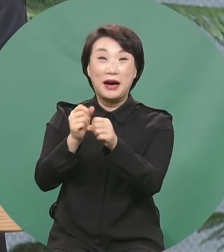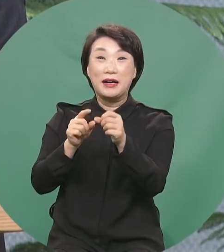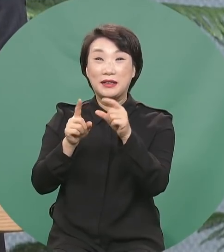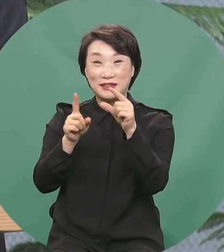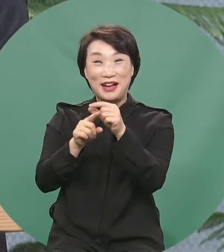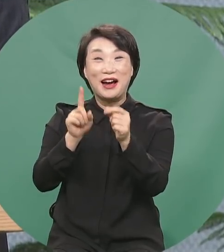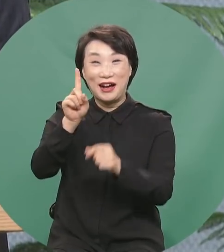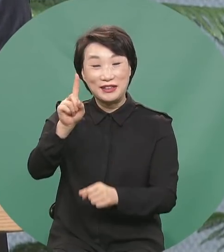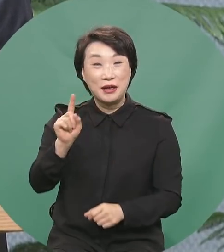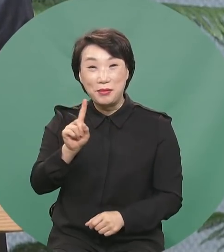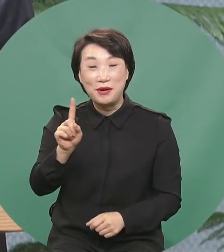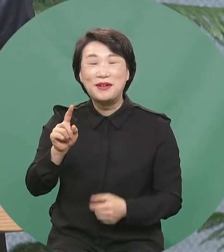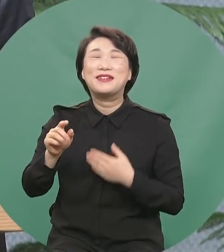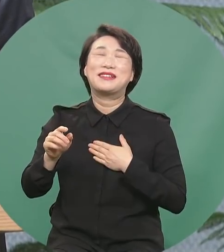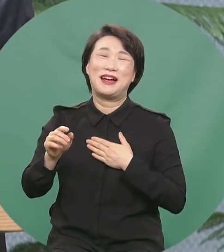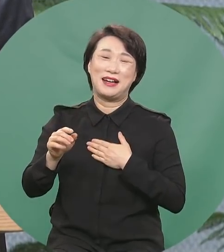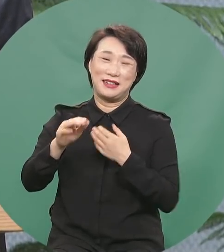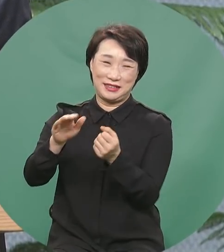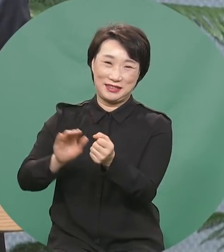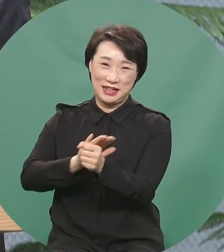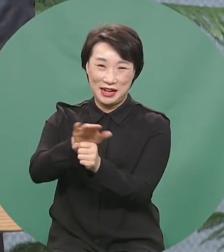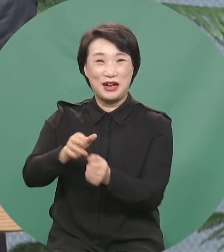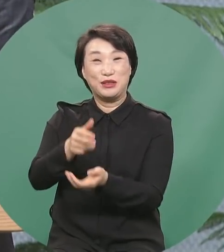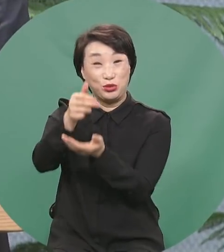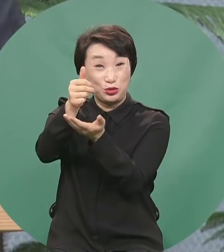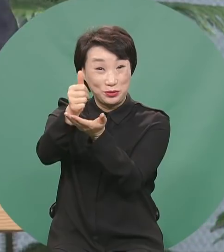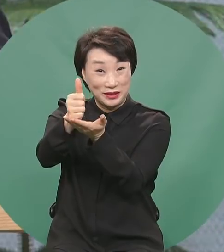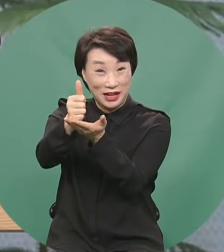말하면 나를 사랑하신 자다.